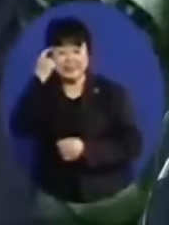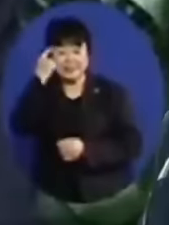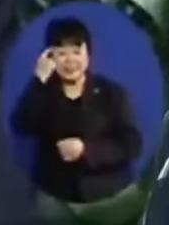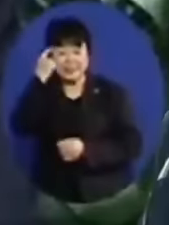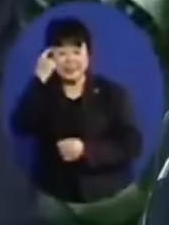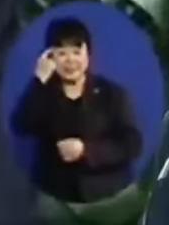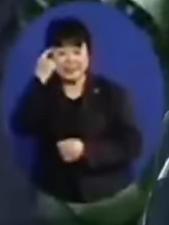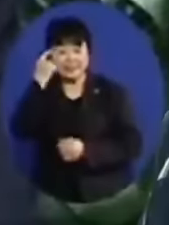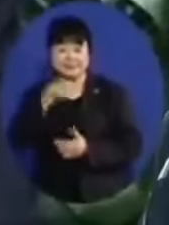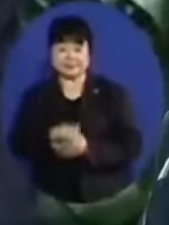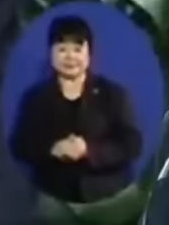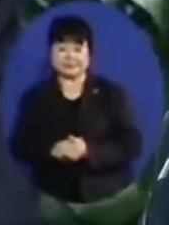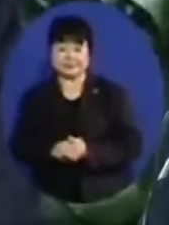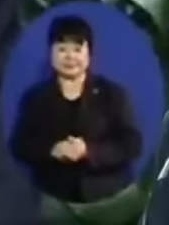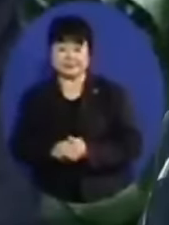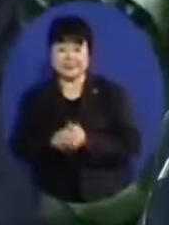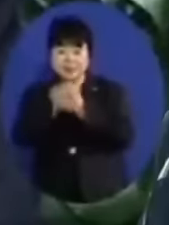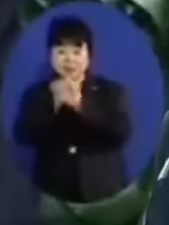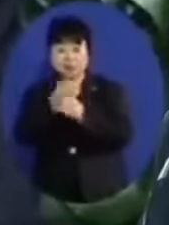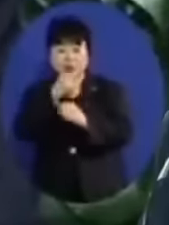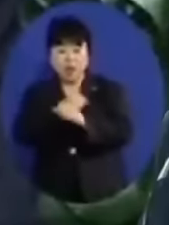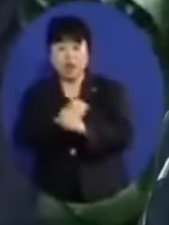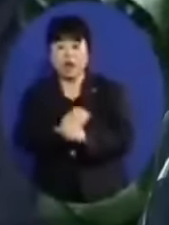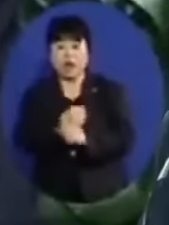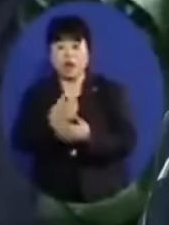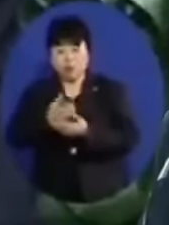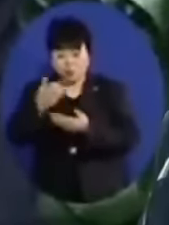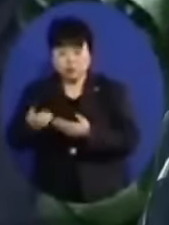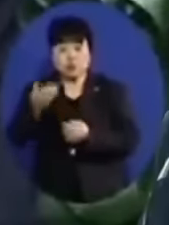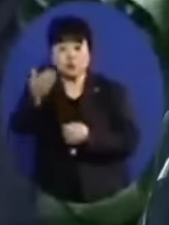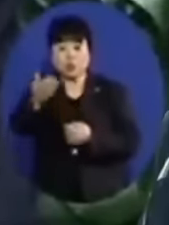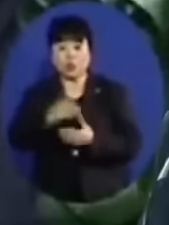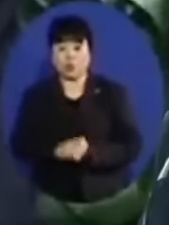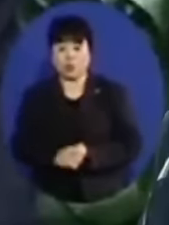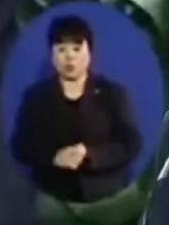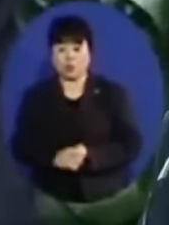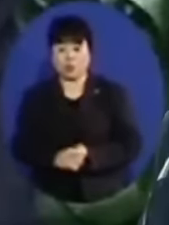생각될 정도로 기도해야 움직이시는 하나님이신 것입니다.